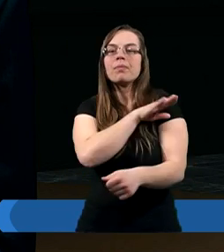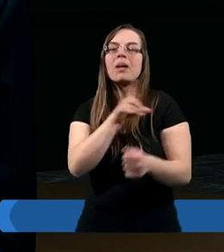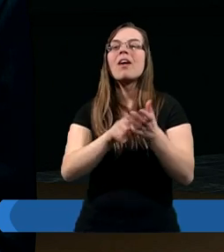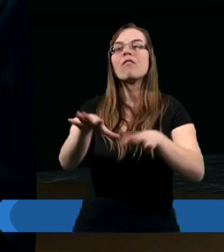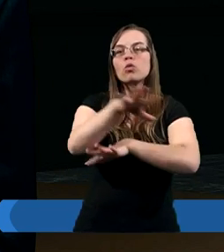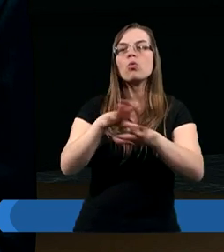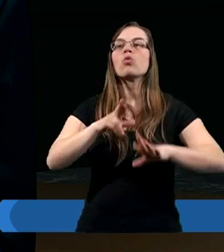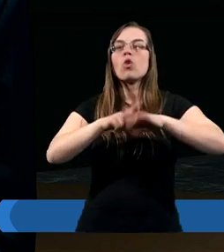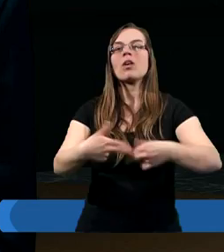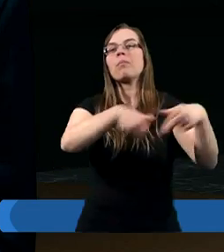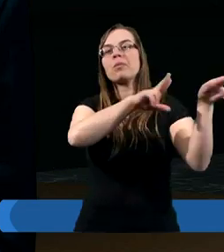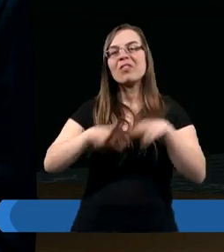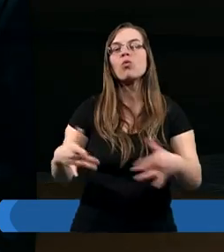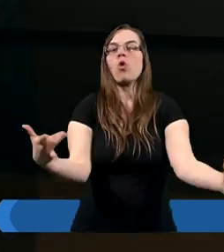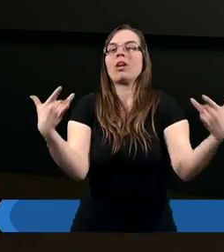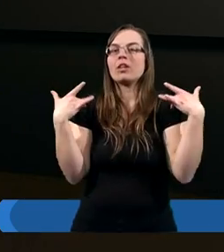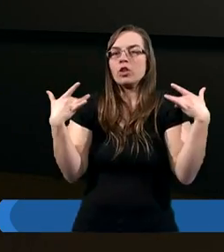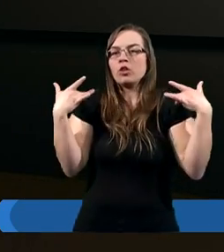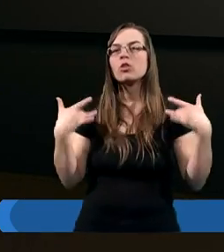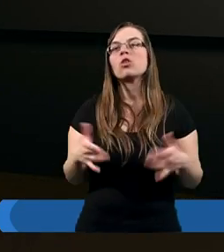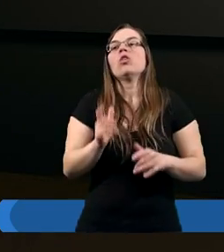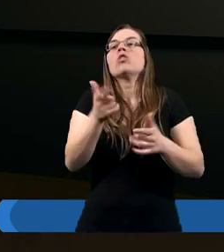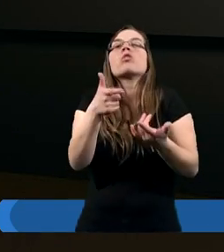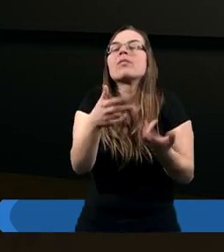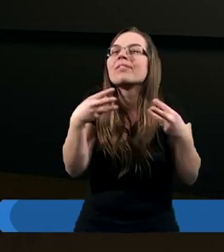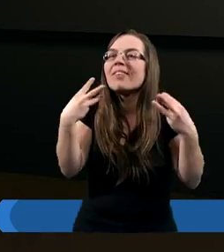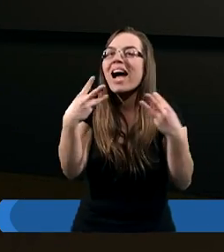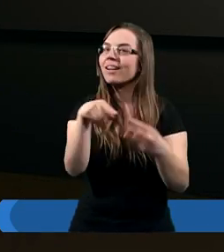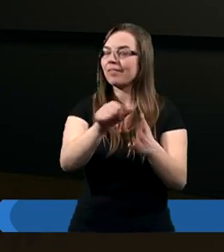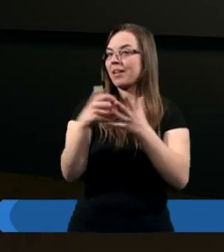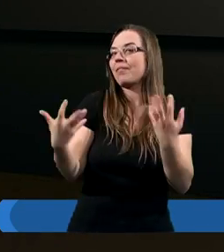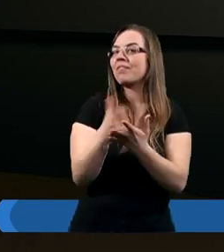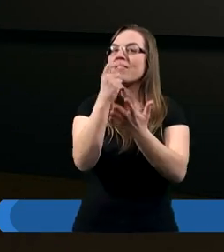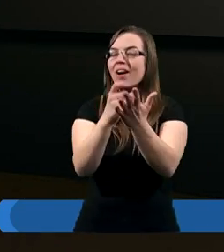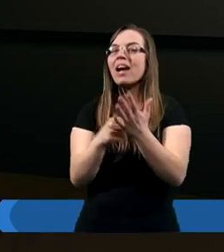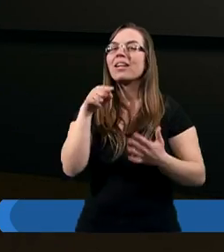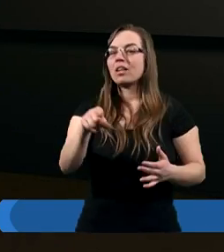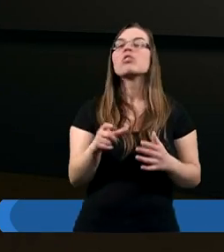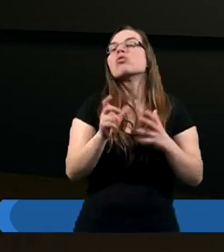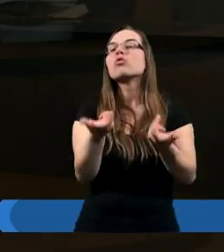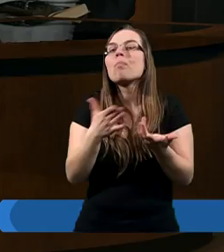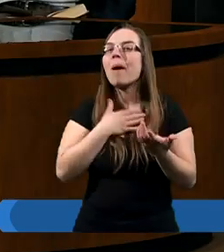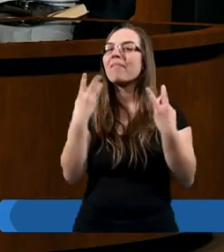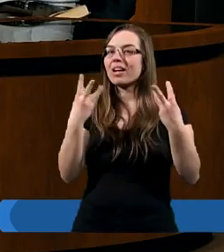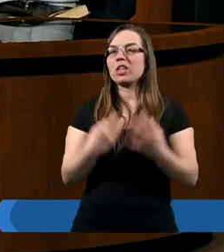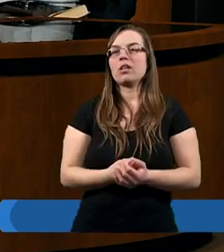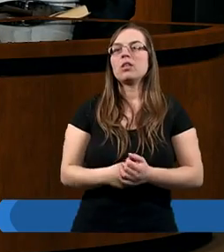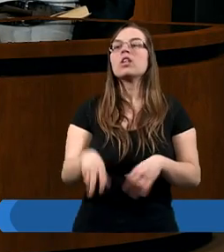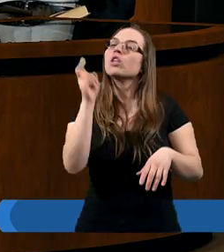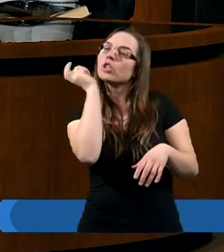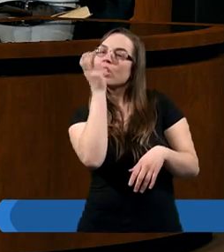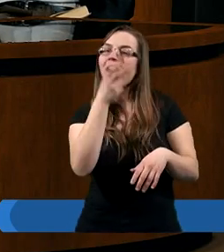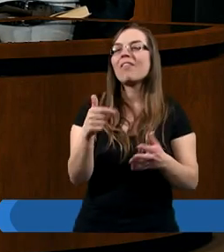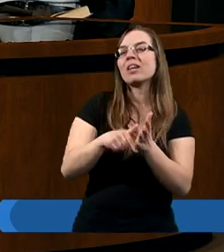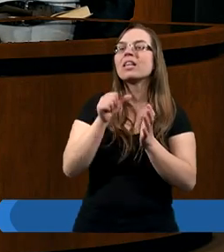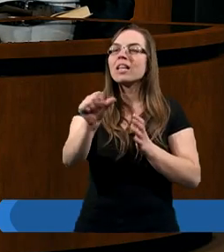lecz w duchu został przywrócony życiu. Co ważnego znajdujemy dla siebie w tych wersetach, w tym wersecie, w tych słowach? Ciekawe